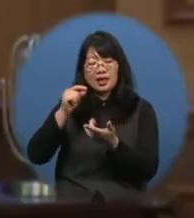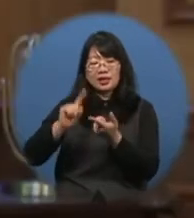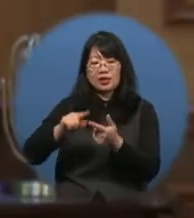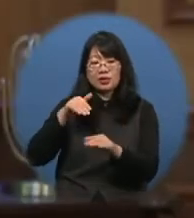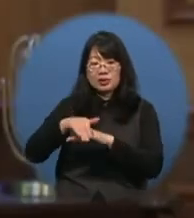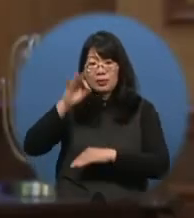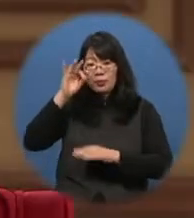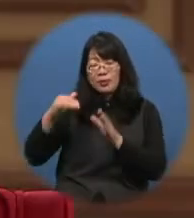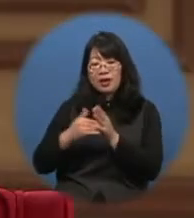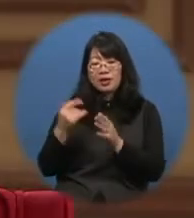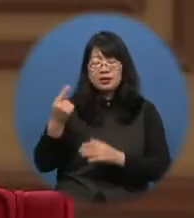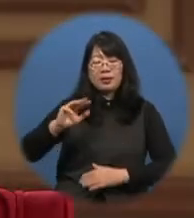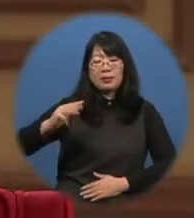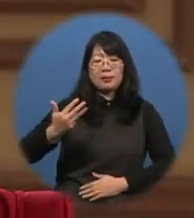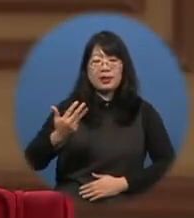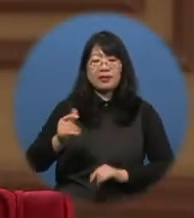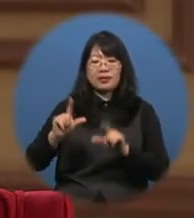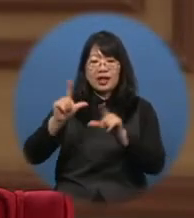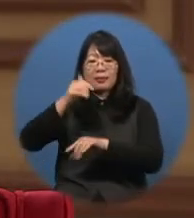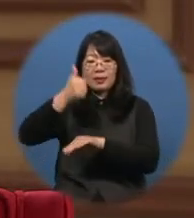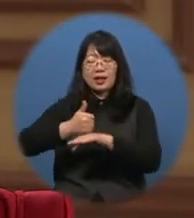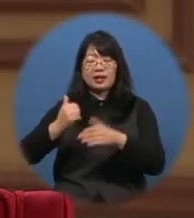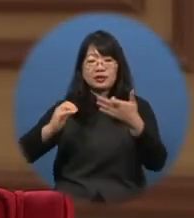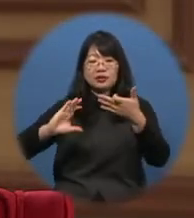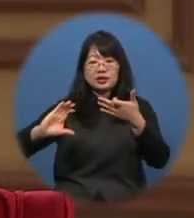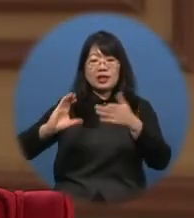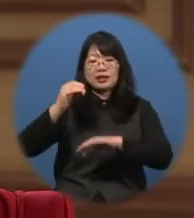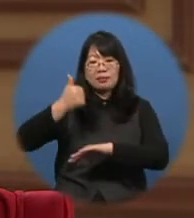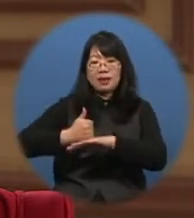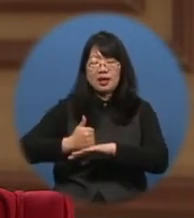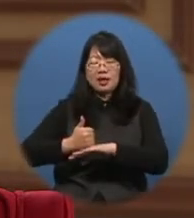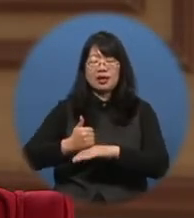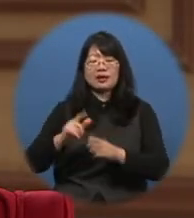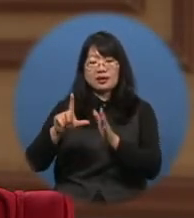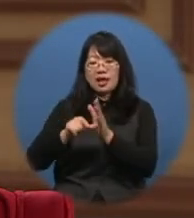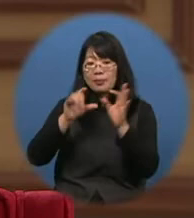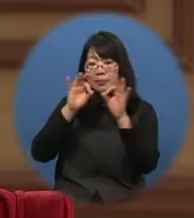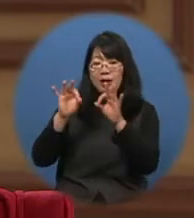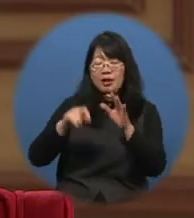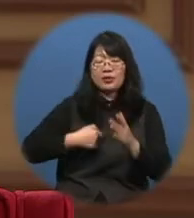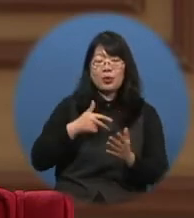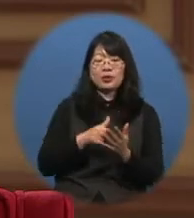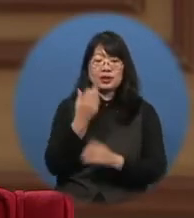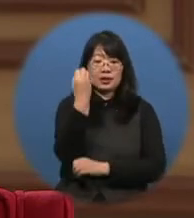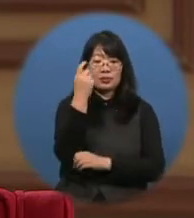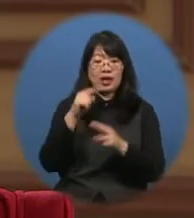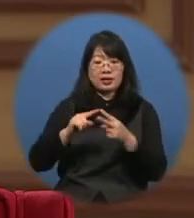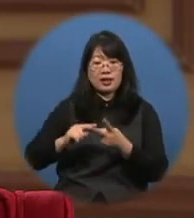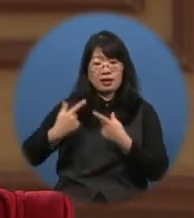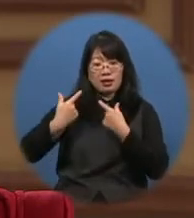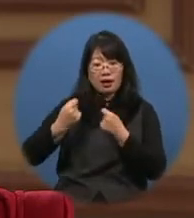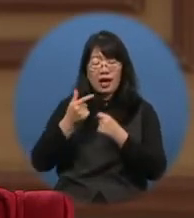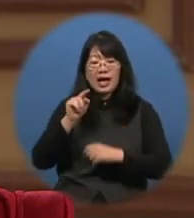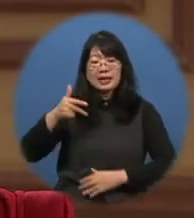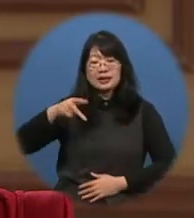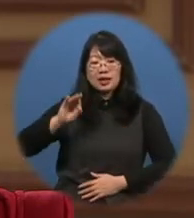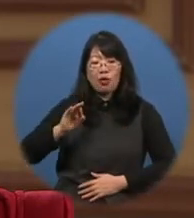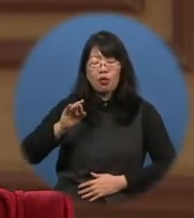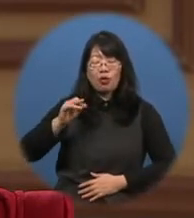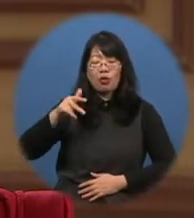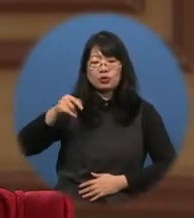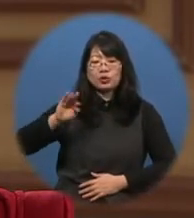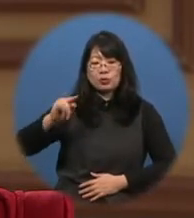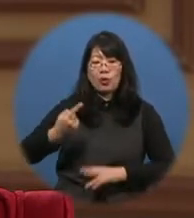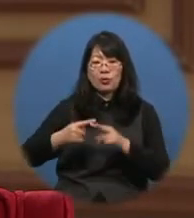네. 그러니까 1800년대 말, 19세기 말, 구한 말에도 독립신문이라든가 한성주보라든가 네. 네. 우리